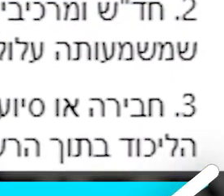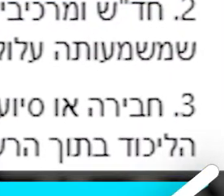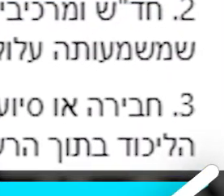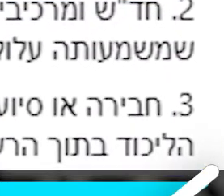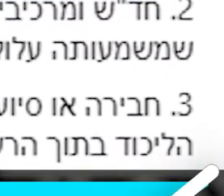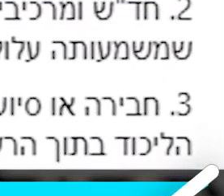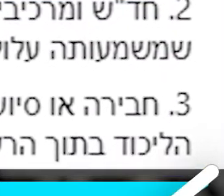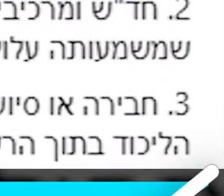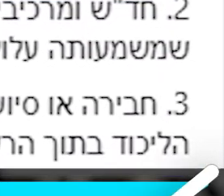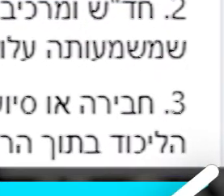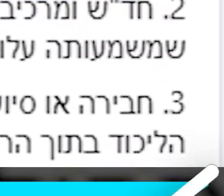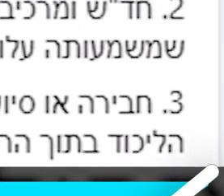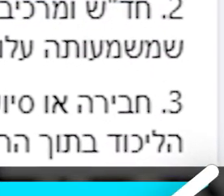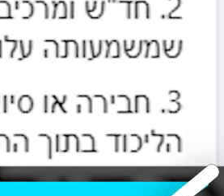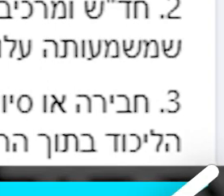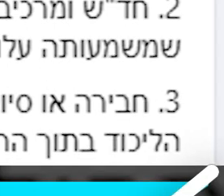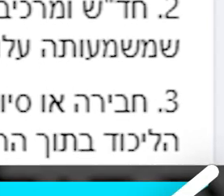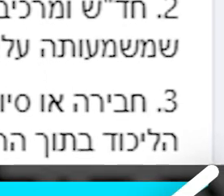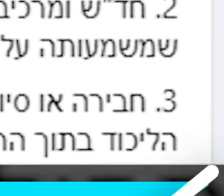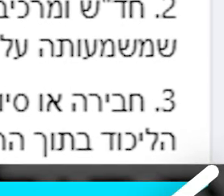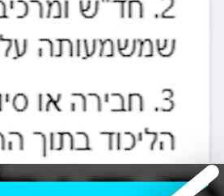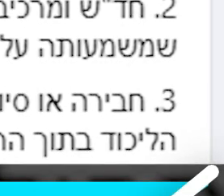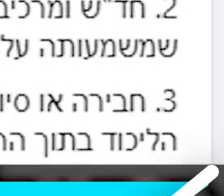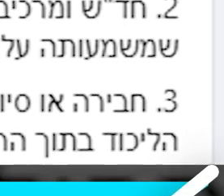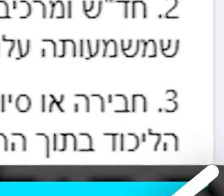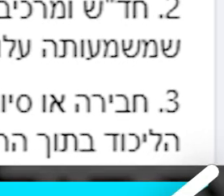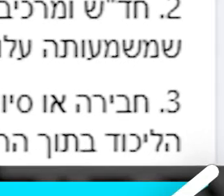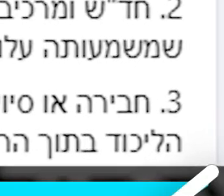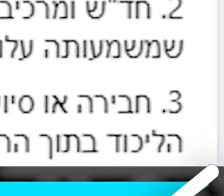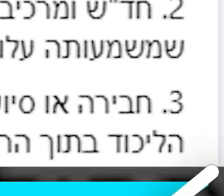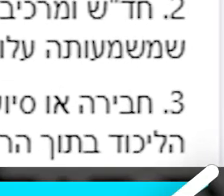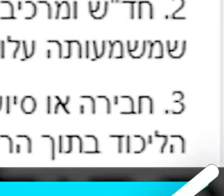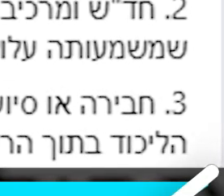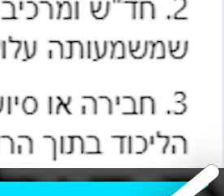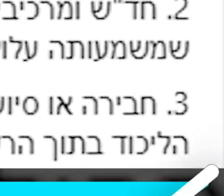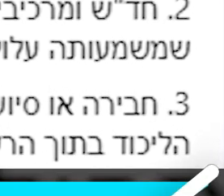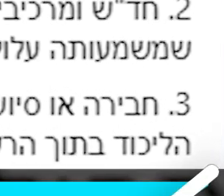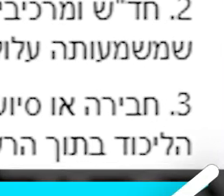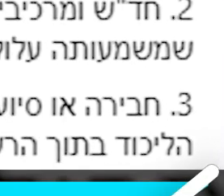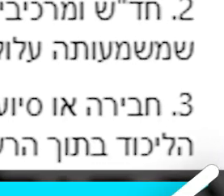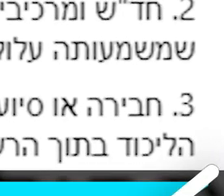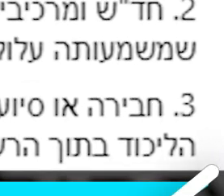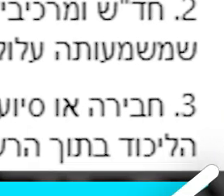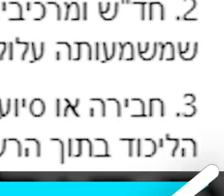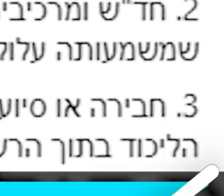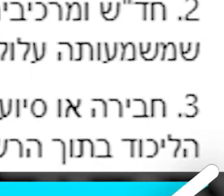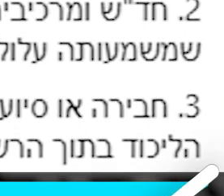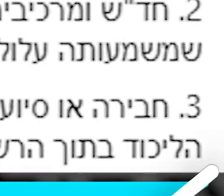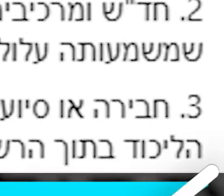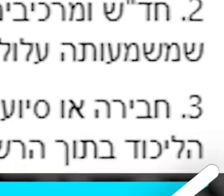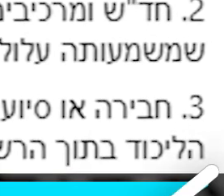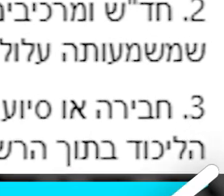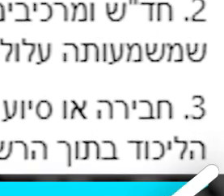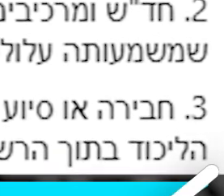ברשימה המשותפת היא על סירובה לרע"מ, הפלג הדרומי של התנועה האסלאמית, להתחייב למצע הפוליטי המסכם שכבר נחתם,